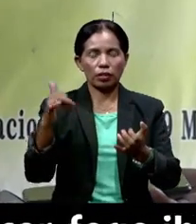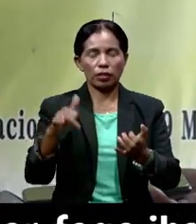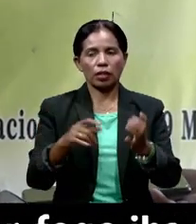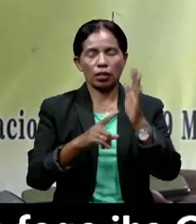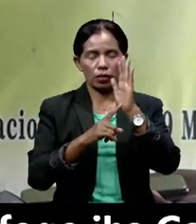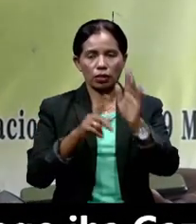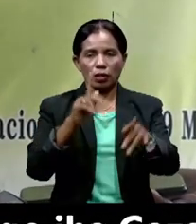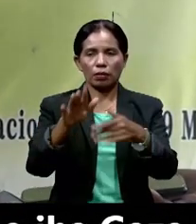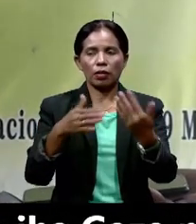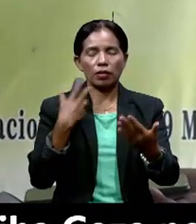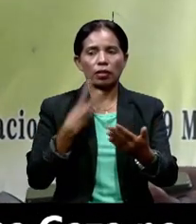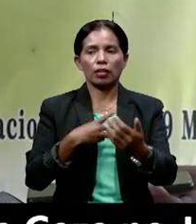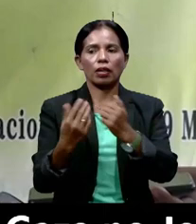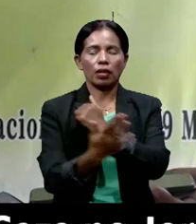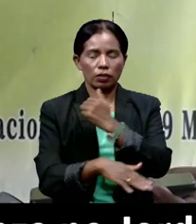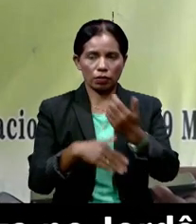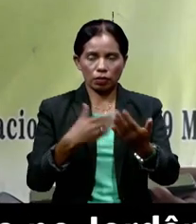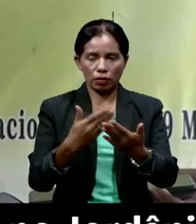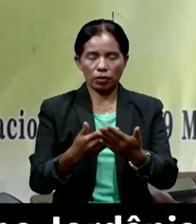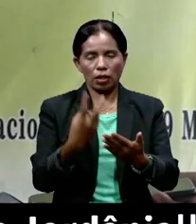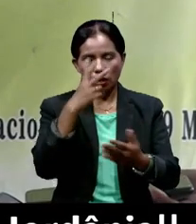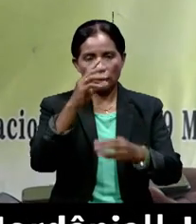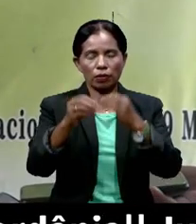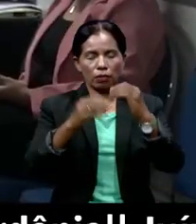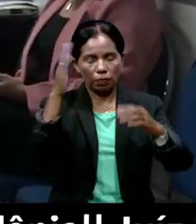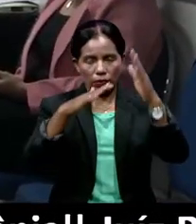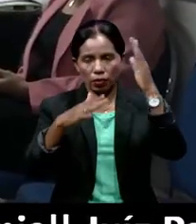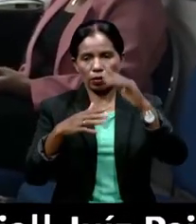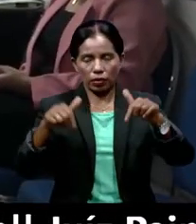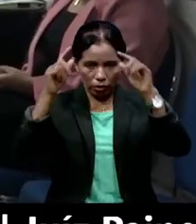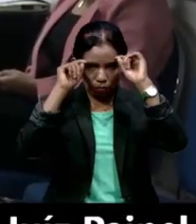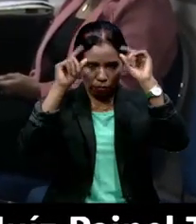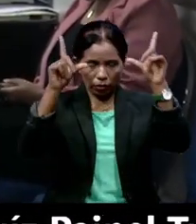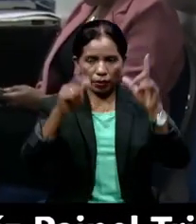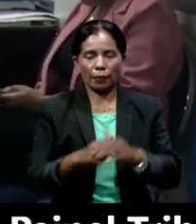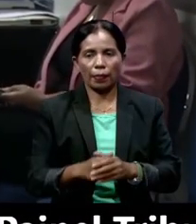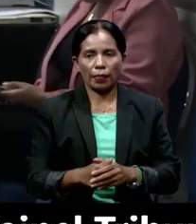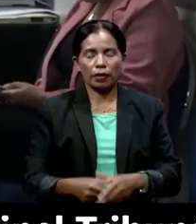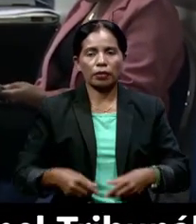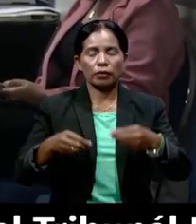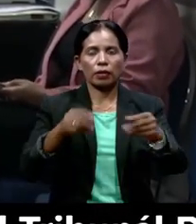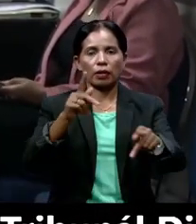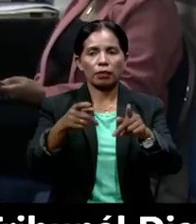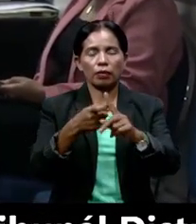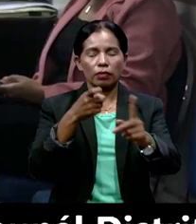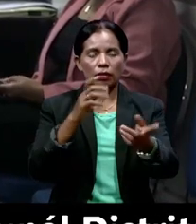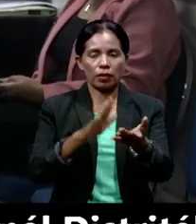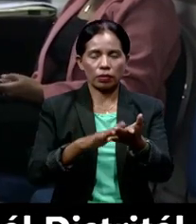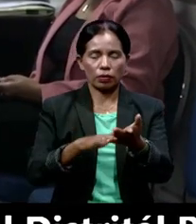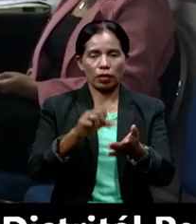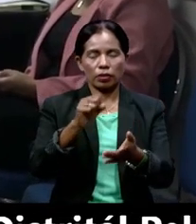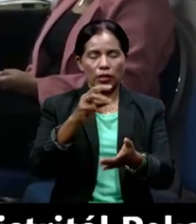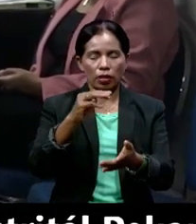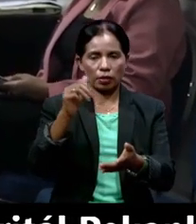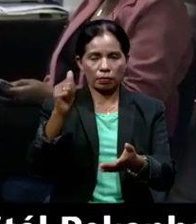ini ida nebe bai ita ne nasional hu ibele resolve problema be ita ne Timor larang. Bolsa ne sefoba finalista hu ensino básico hu